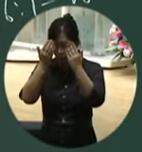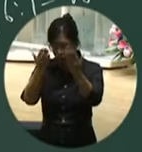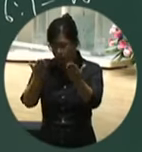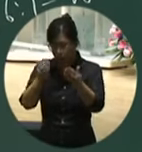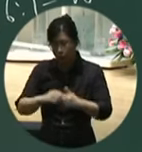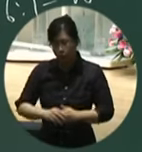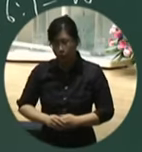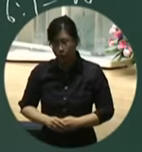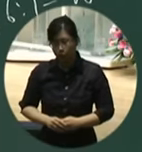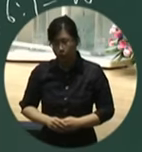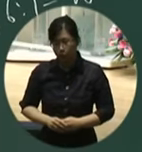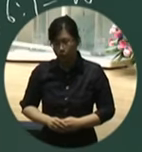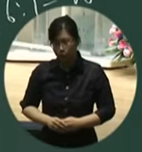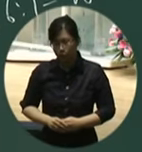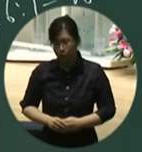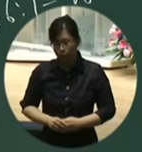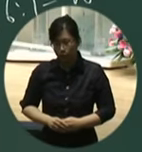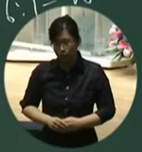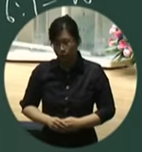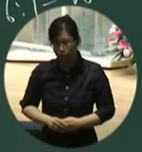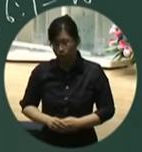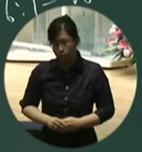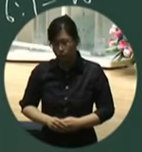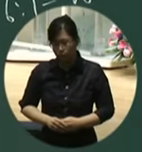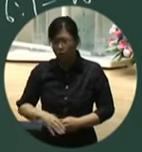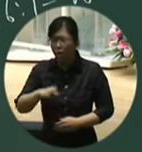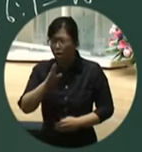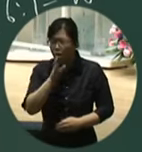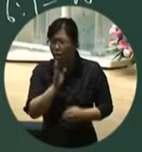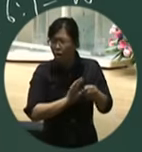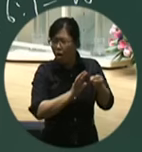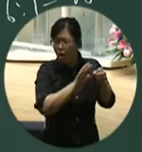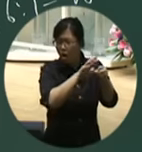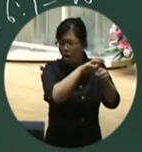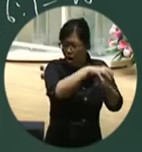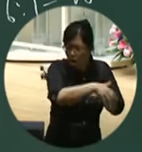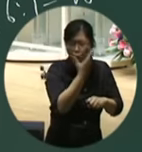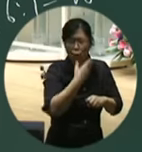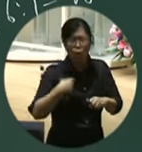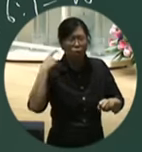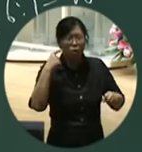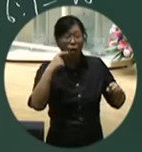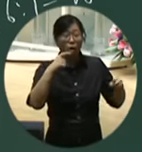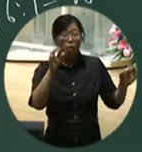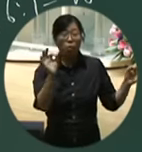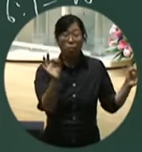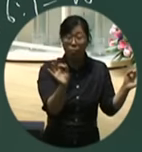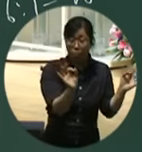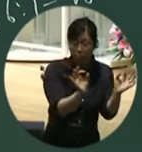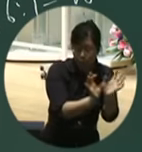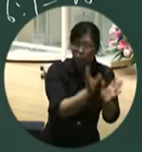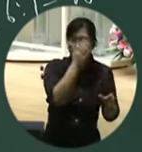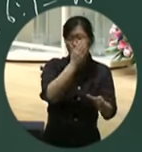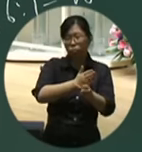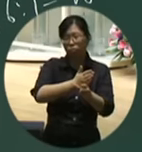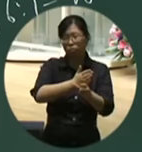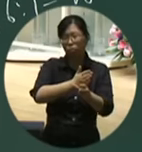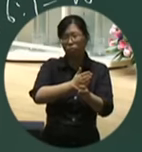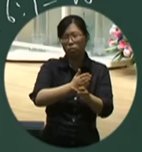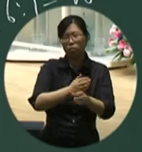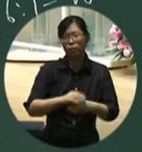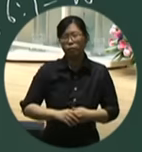your evangelists. 참으로 전 세계 복음이 없어져 가고 있습니다. So right now the gospel is disappearing